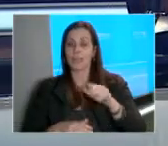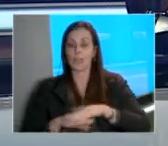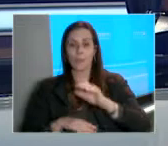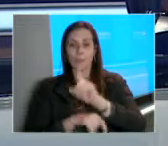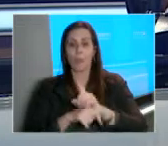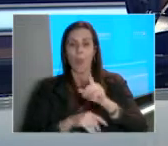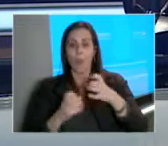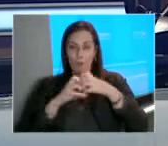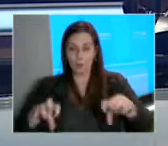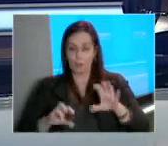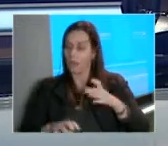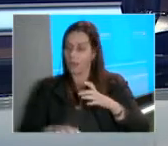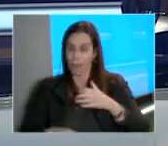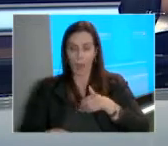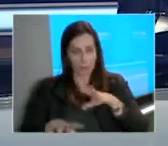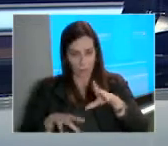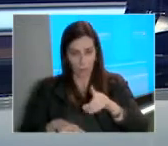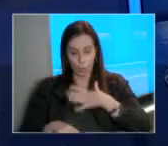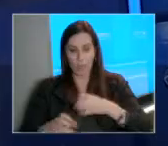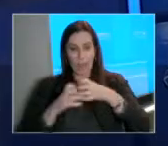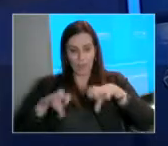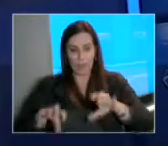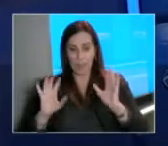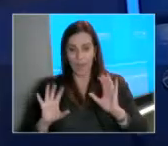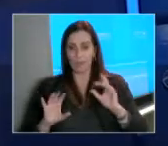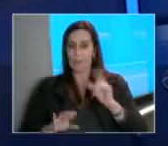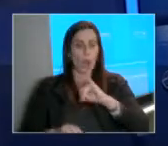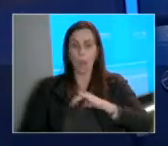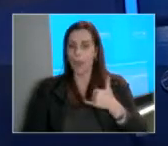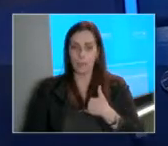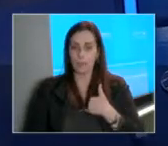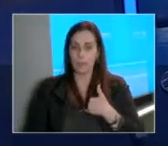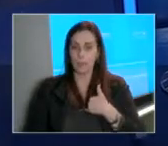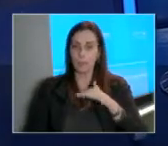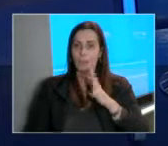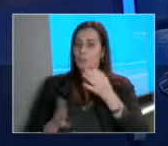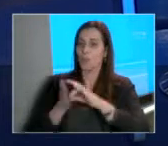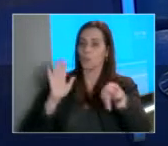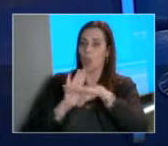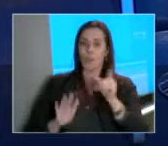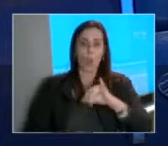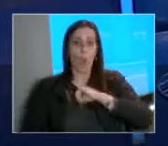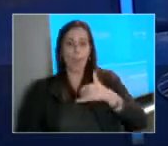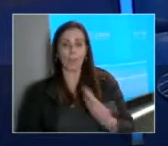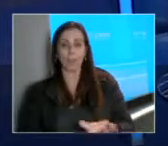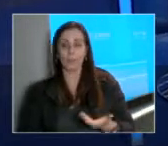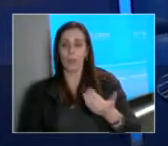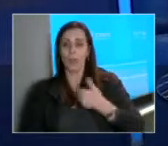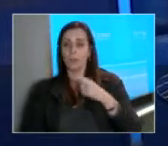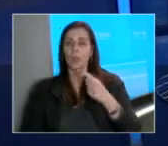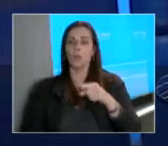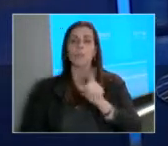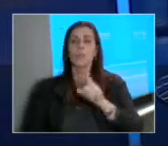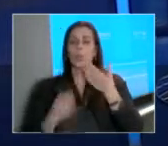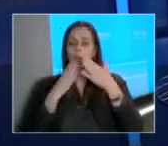הפעם. את הולכת לפצל שערות. אני בסדר, אני איתך. את הולכת לפצל איתי שערות. זה לא מעניין אותי. כי זה מה שאתה אומר. לא, זה לא מעניין אותי אבל. כי אנחנו לא מדברים.